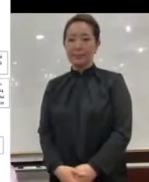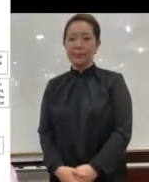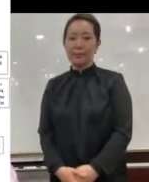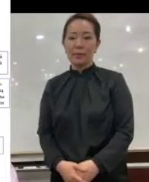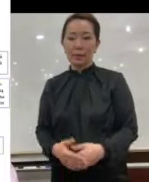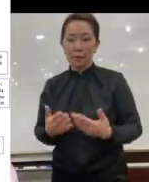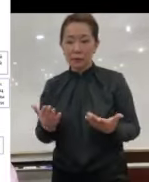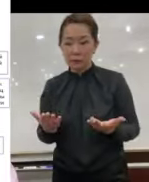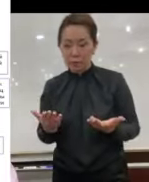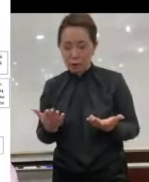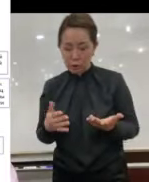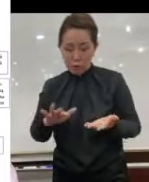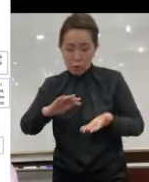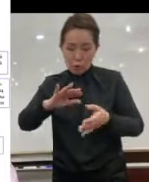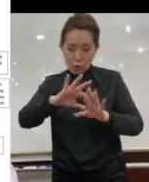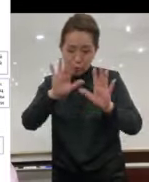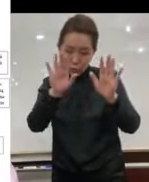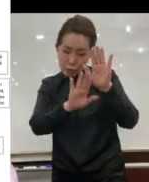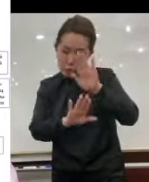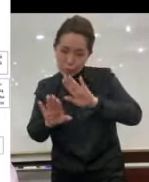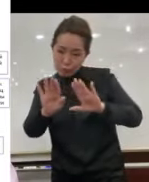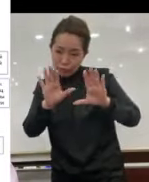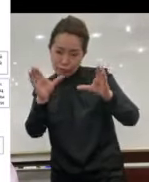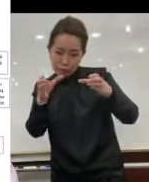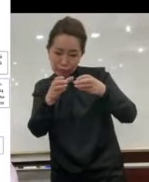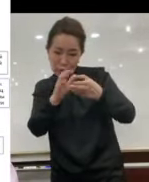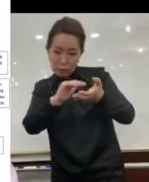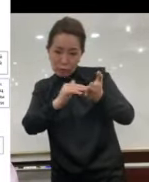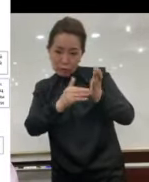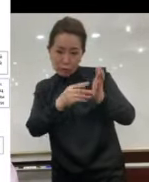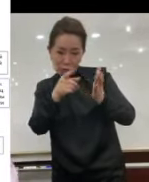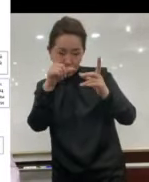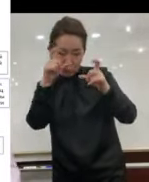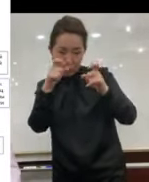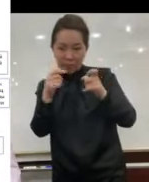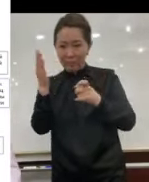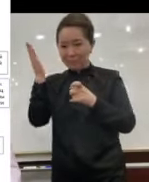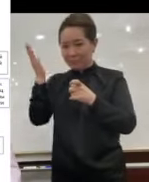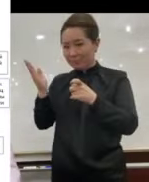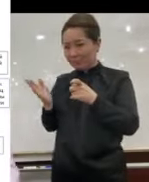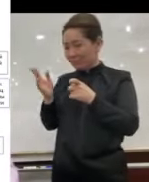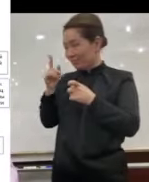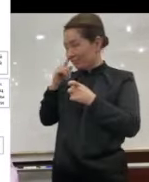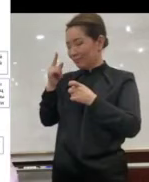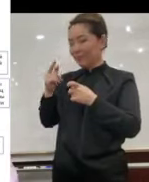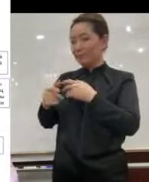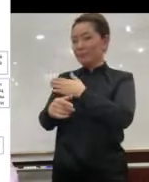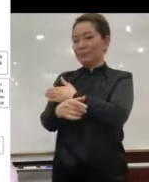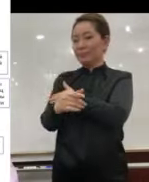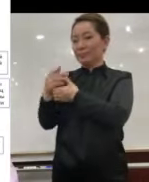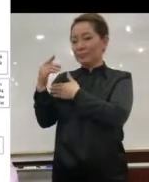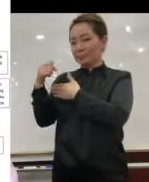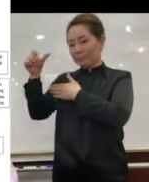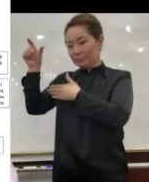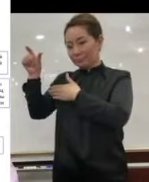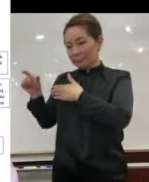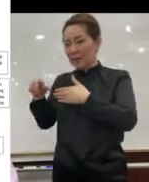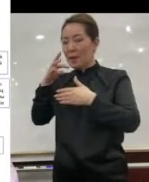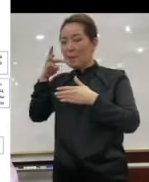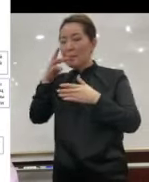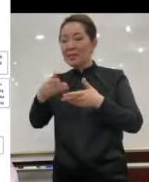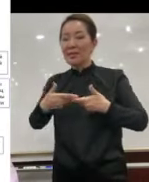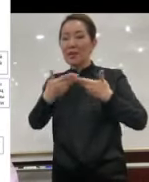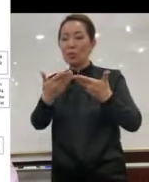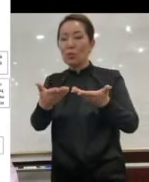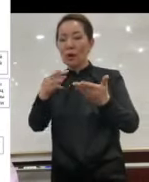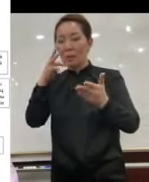За мөн ерөнхий төлөвлөгөөний зураглалын маань одоо зүүн гар тал дээдлэлт нь байгаа тийм ээ. Мэдээлэл түгээх гэсэн энэ үйл